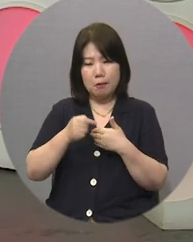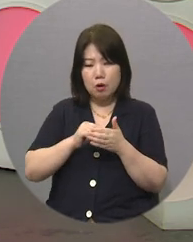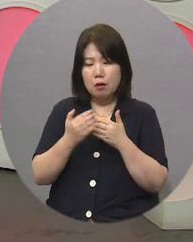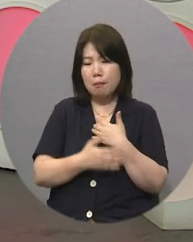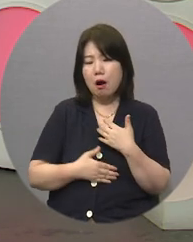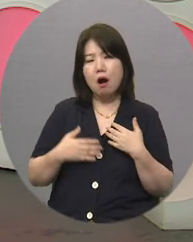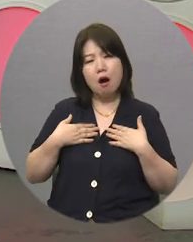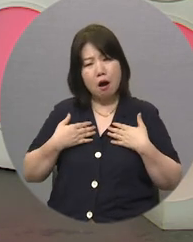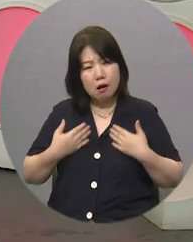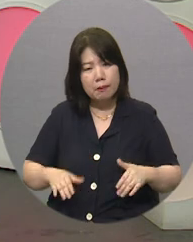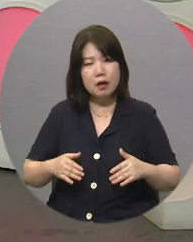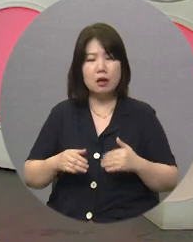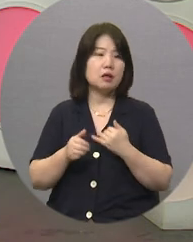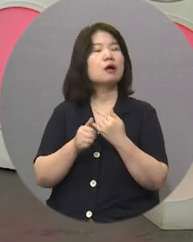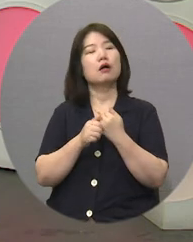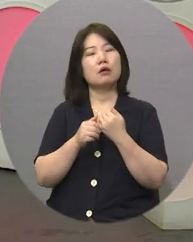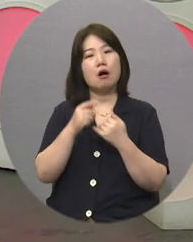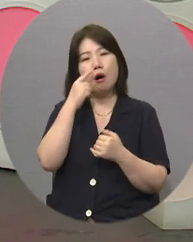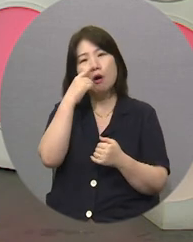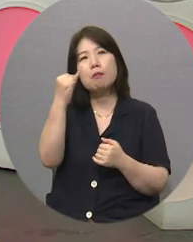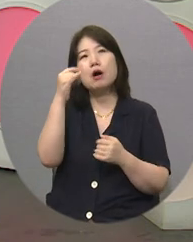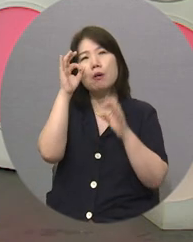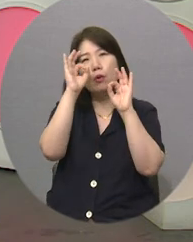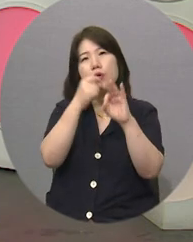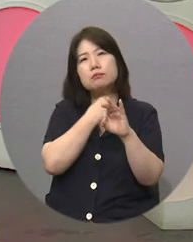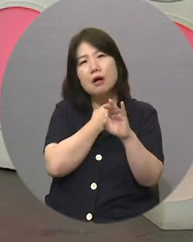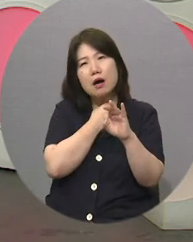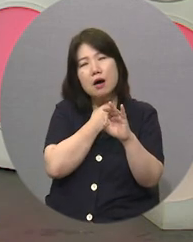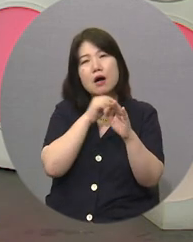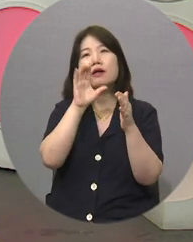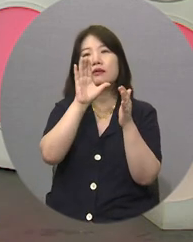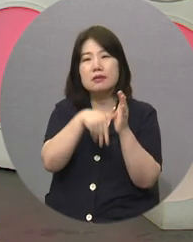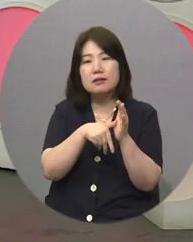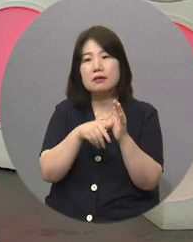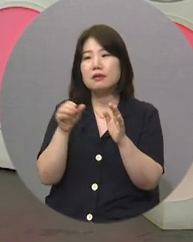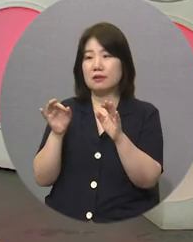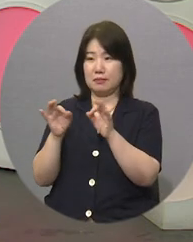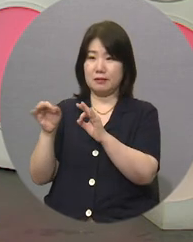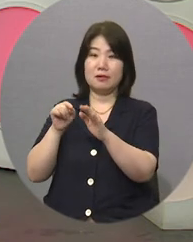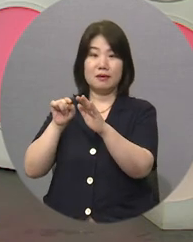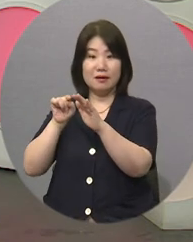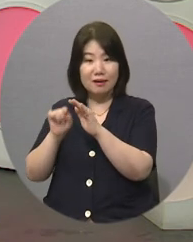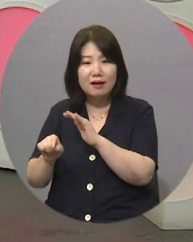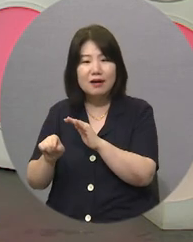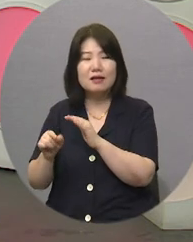지쳐 친정엄마가 보고 싶은 날이면 국밥집을 찾았습니다.